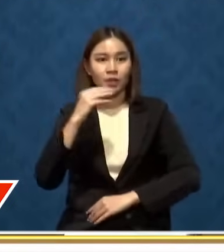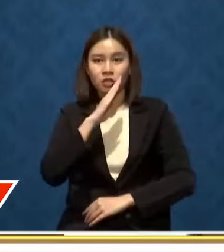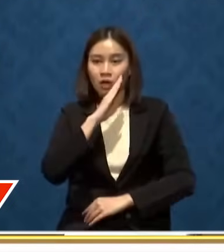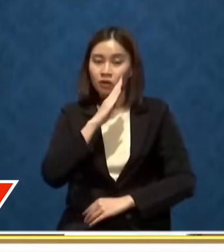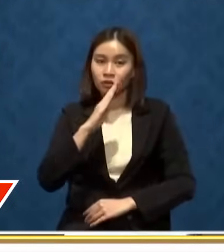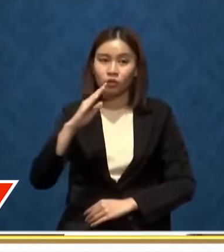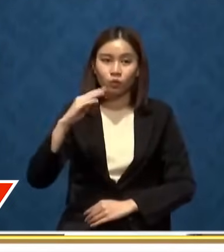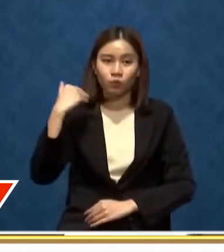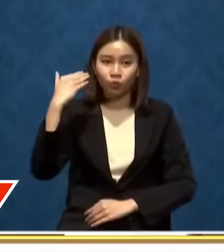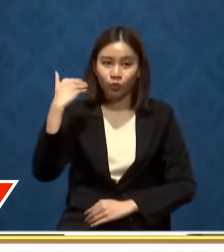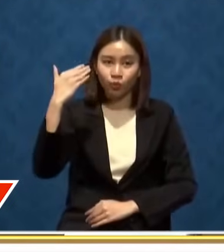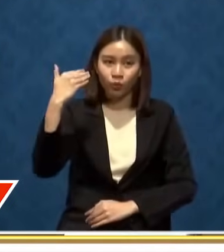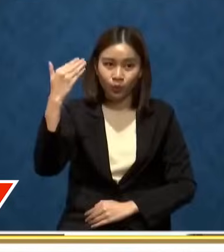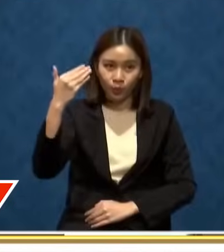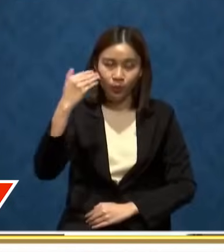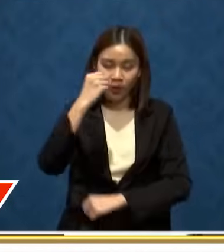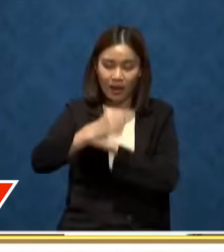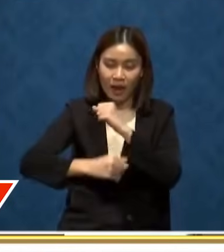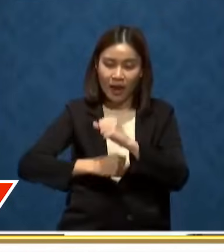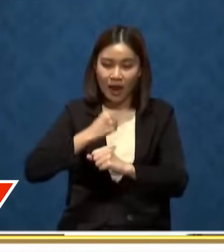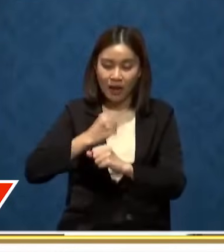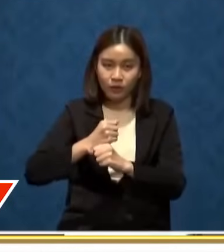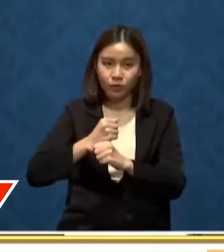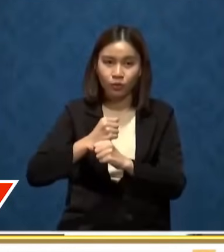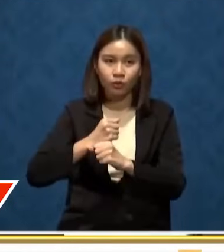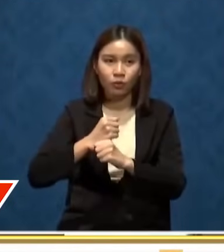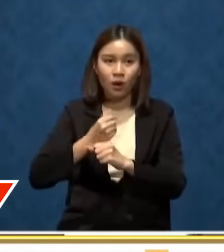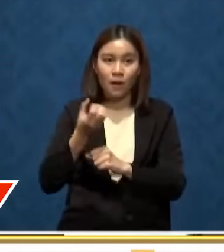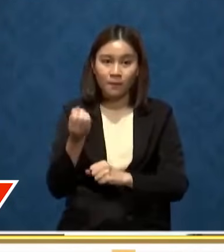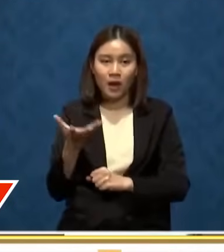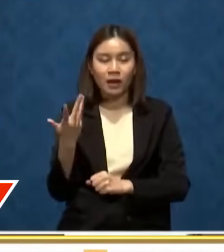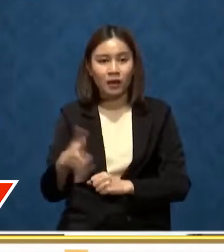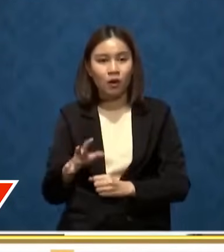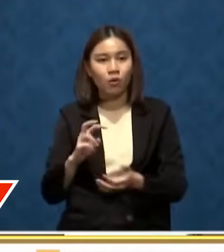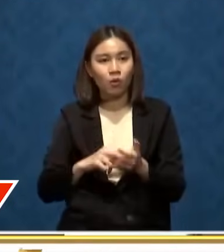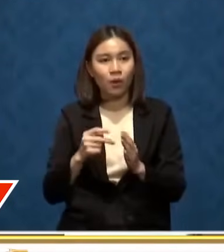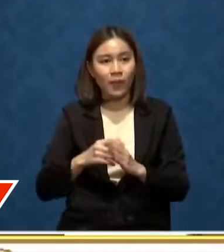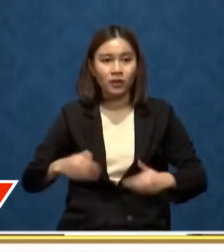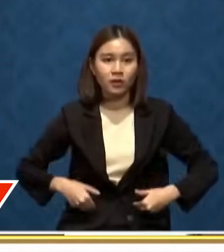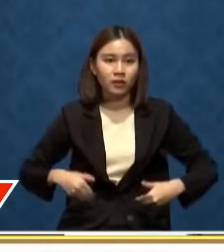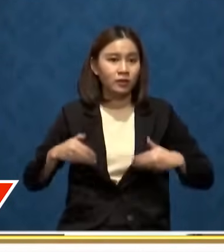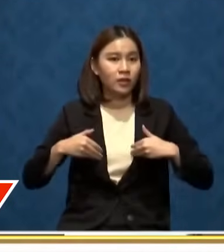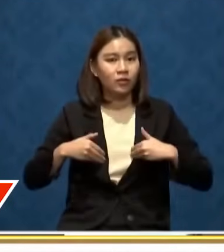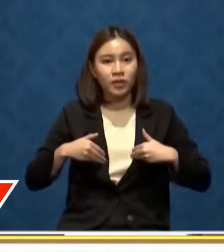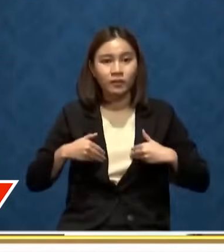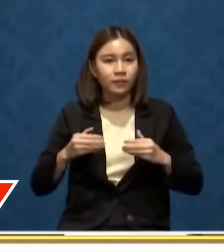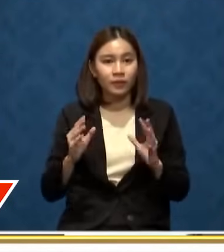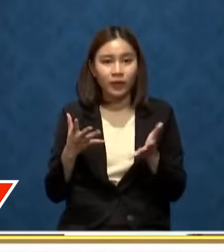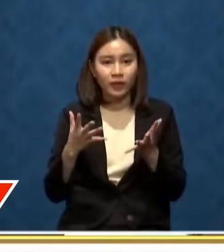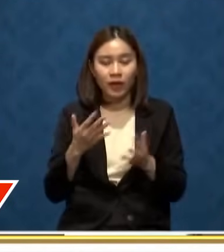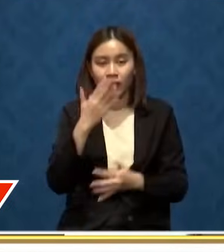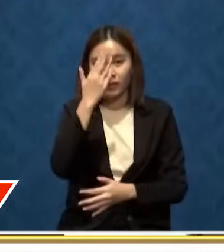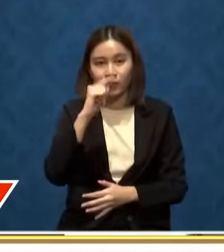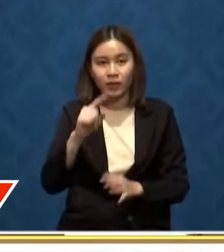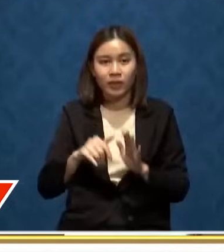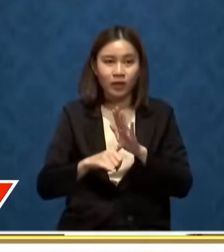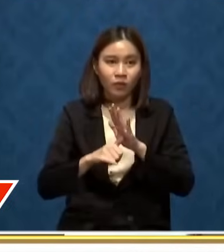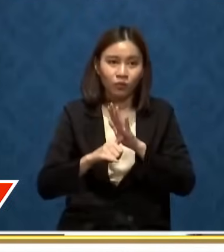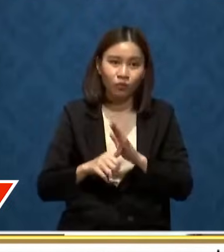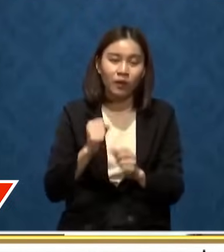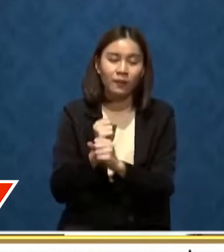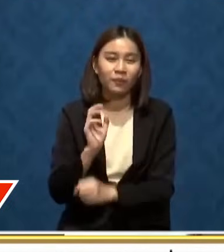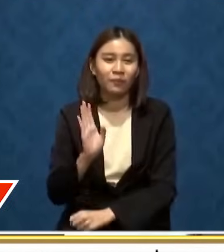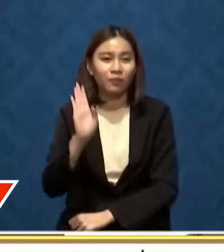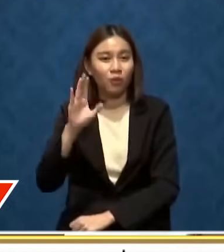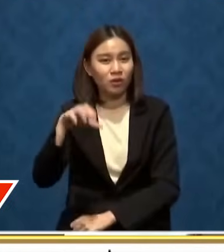โตขึ้นมาเมื่อเขามีอายุมากขึ้นเขาไม่สามารถที่จะดำรงชีวิตได้เพราะการเอารัดเอาเปรียบของบริษั